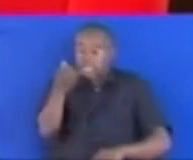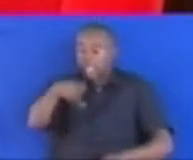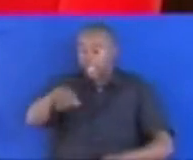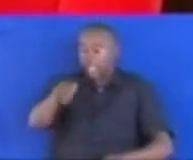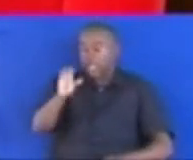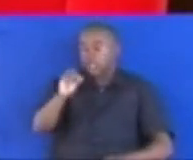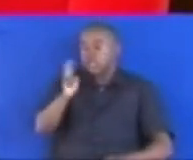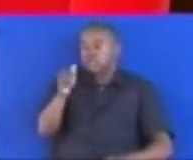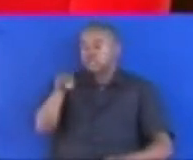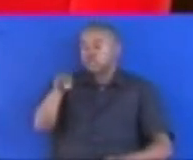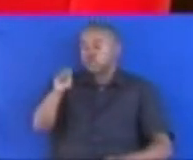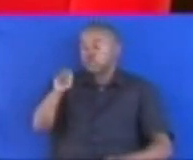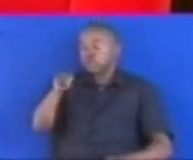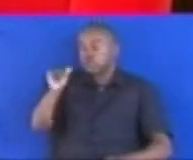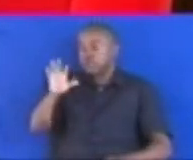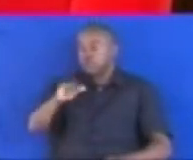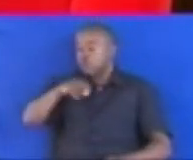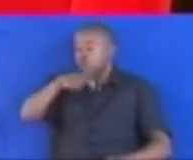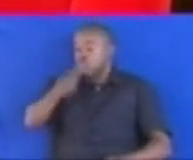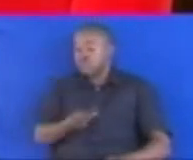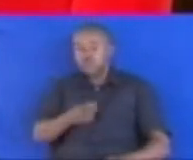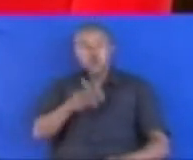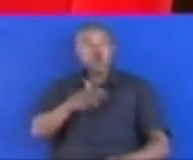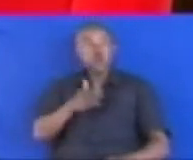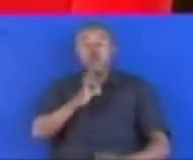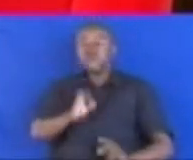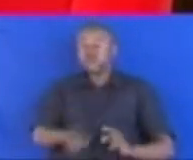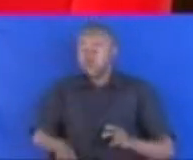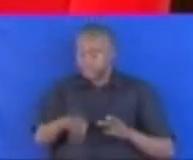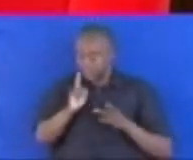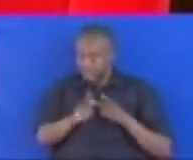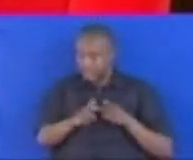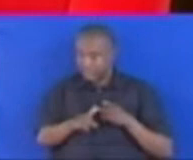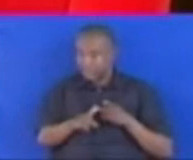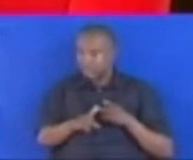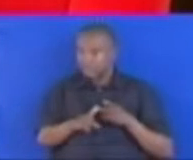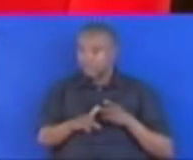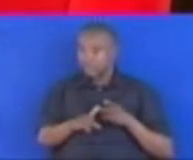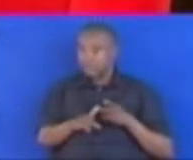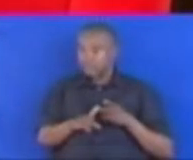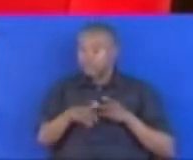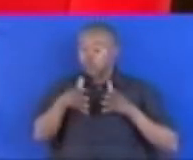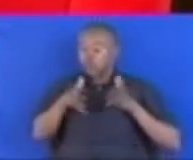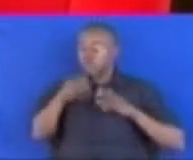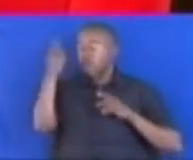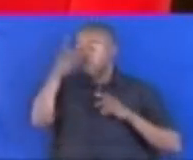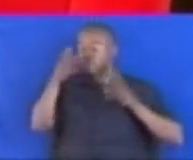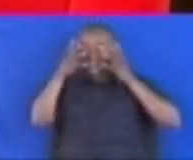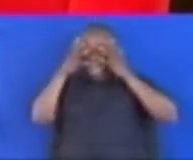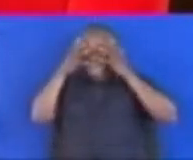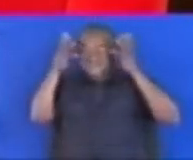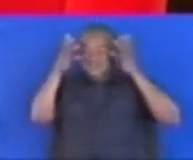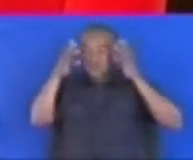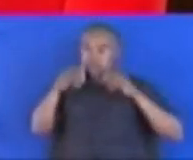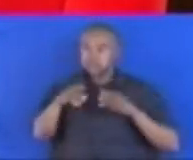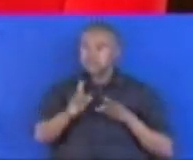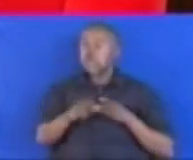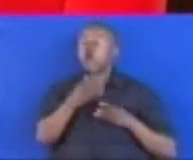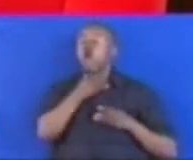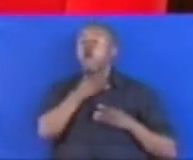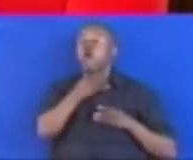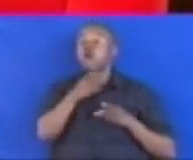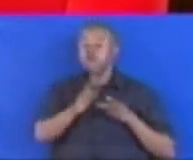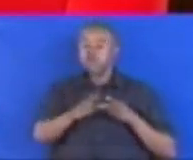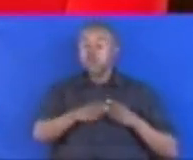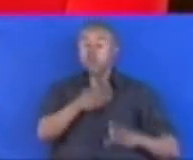kwanza kushindwa kupumua sawa sawa, mbili kuvimba kwenye uso na kwenye throat, tatu